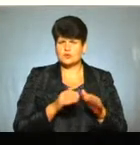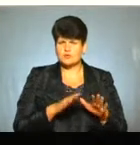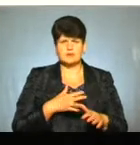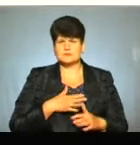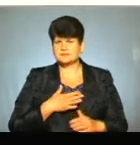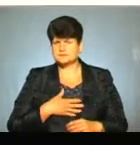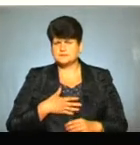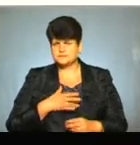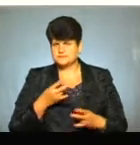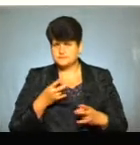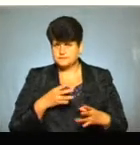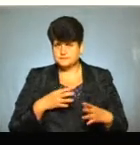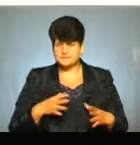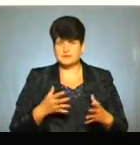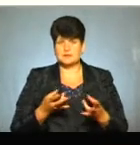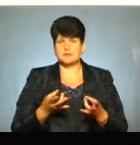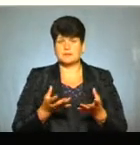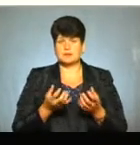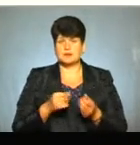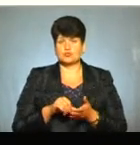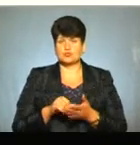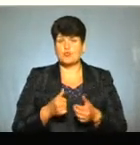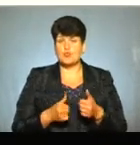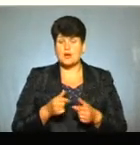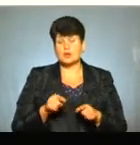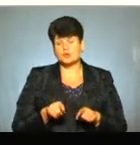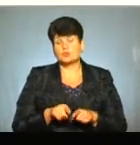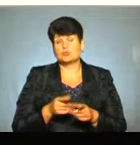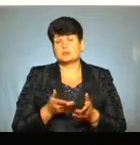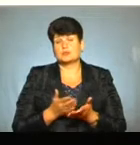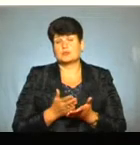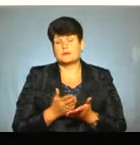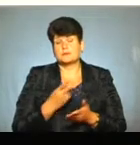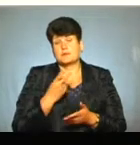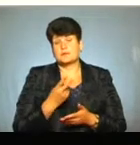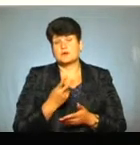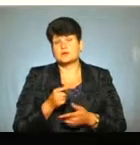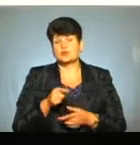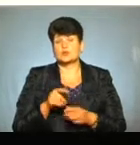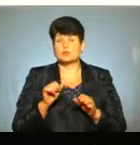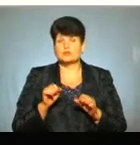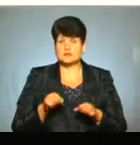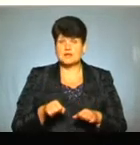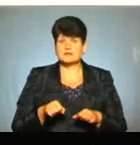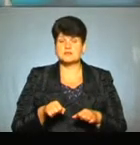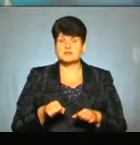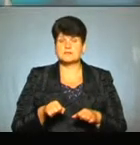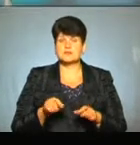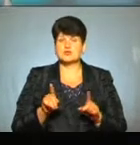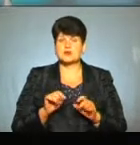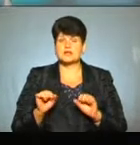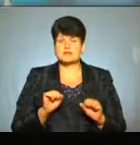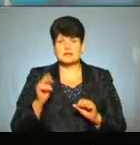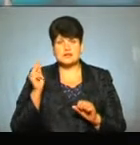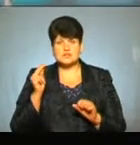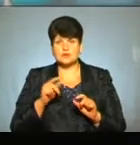не переживають, що потрібно брати участь у конкурсі, а тут ми будемо бачити ту можливість, що